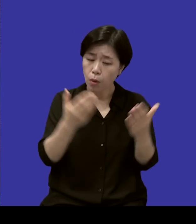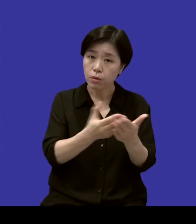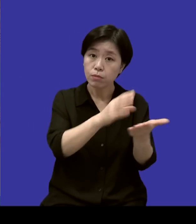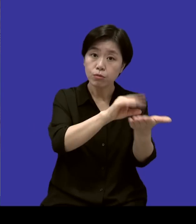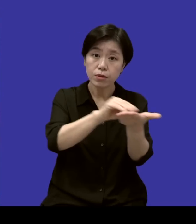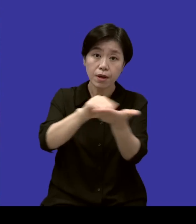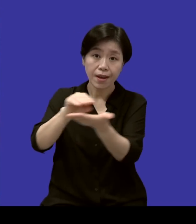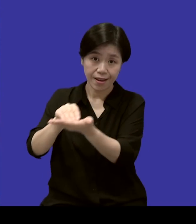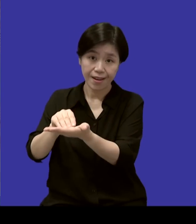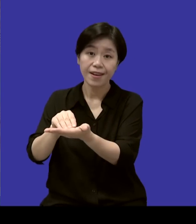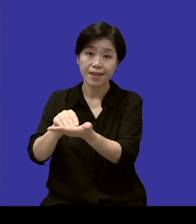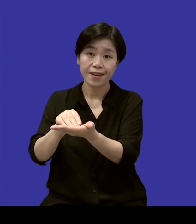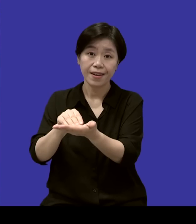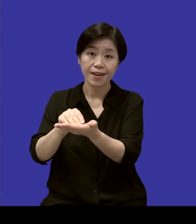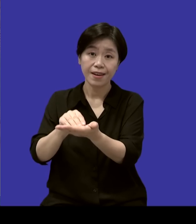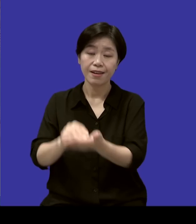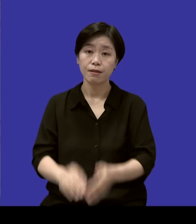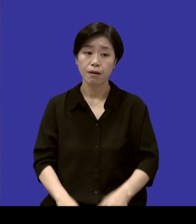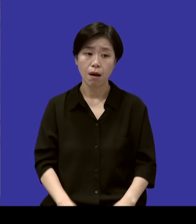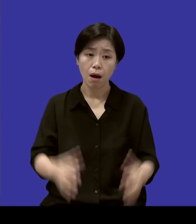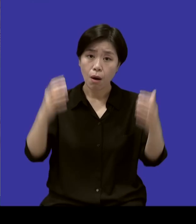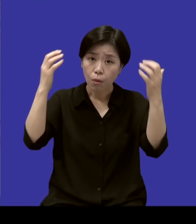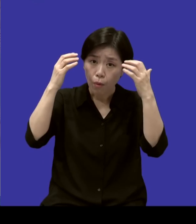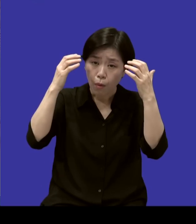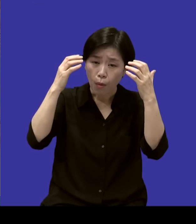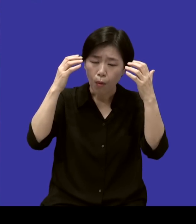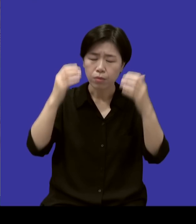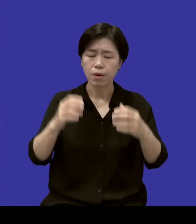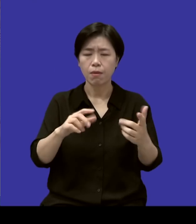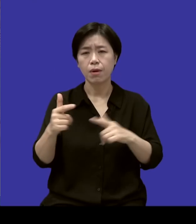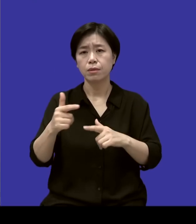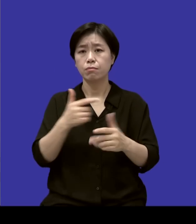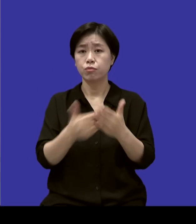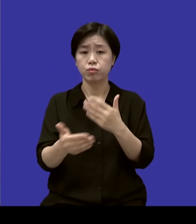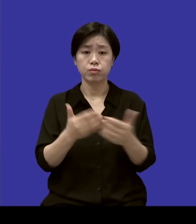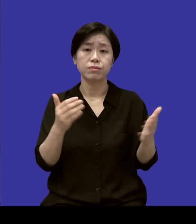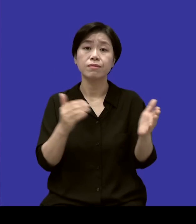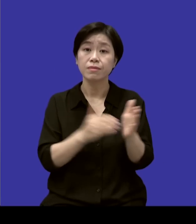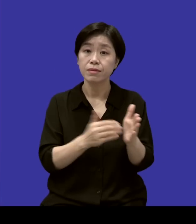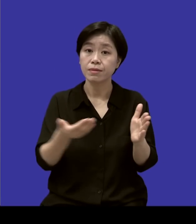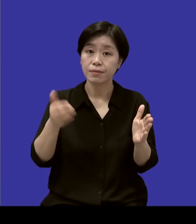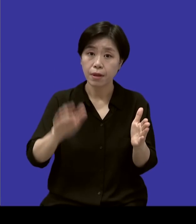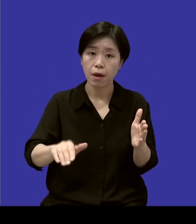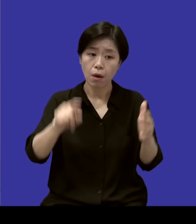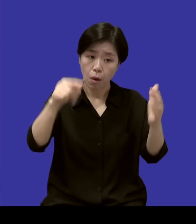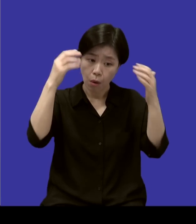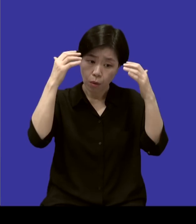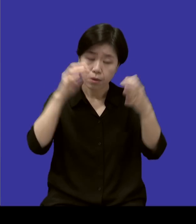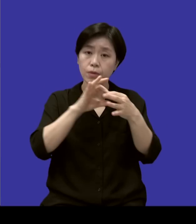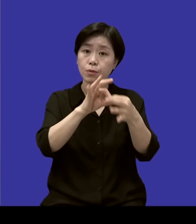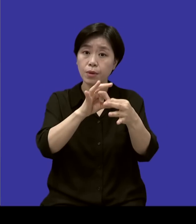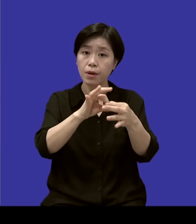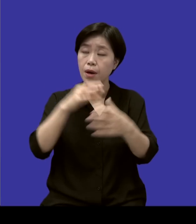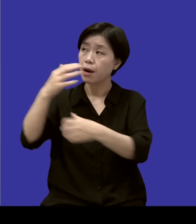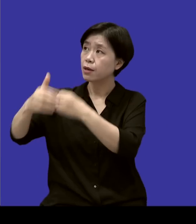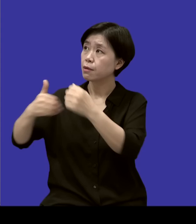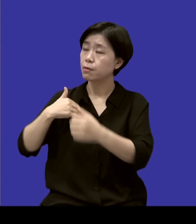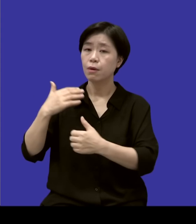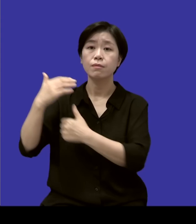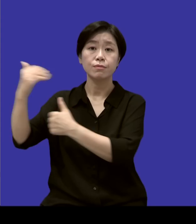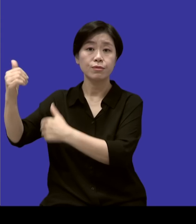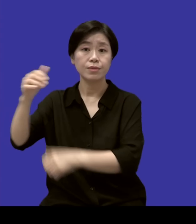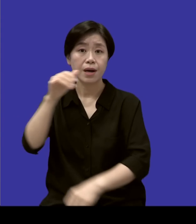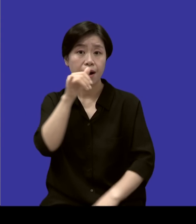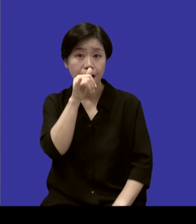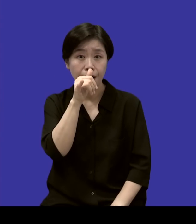문제는 어쨌거나 고난과 역경이 많았지만 예. 그 고난을 통해서 하나님이 나를 부르시고 예. 또